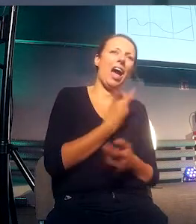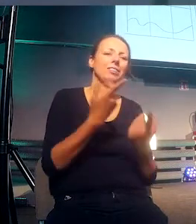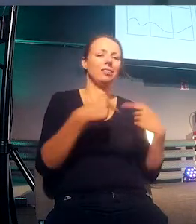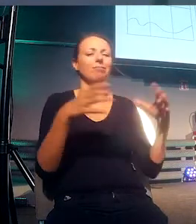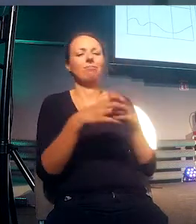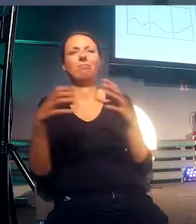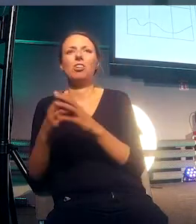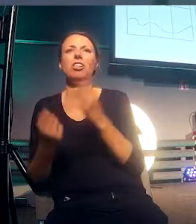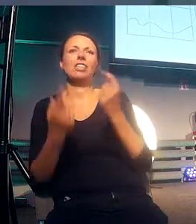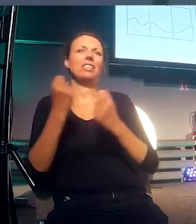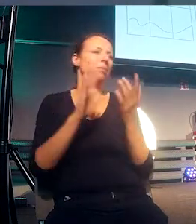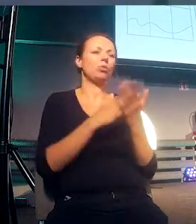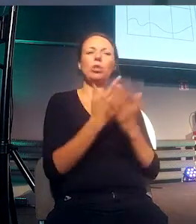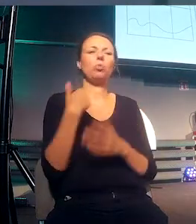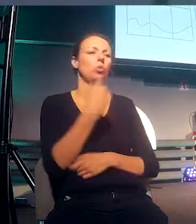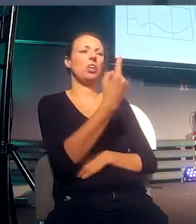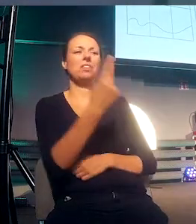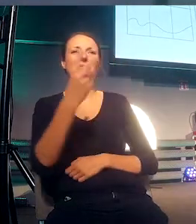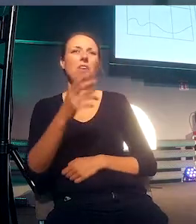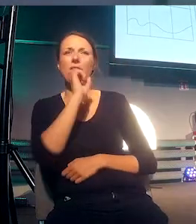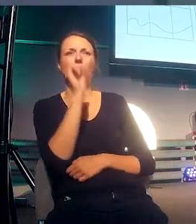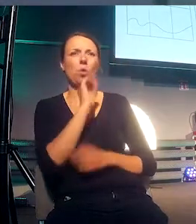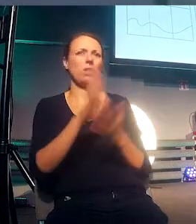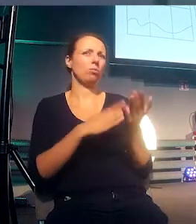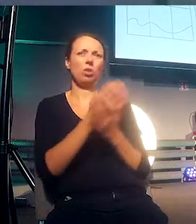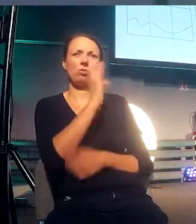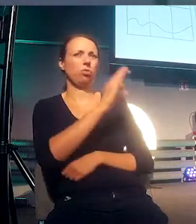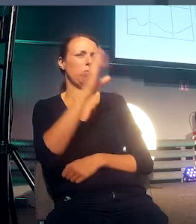czasami jeden, którzy nie robili w ogóle notatek w zeszycie